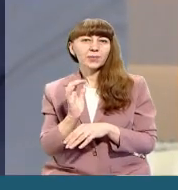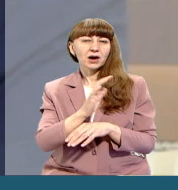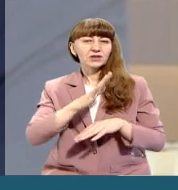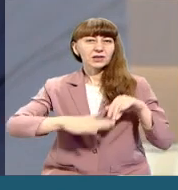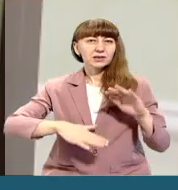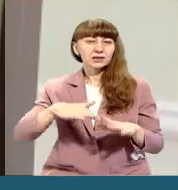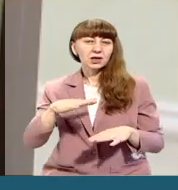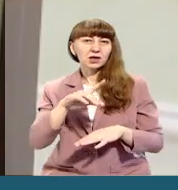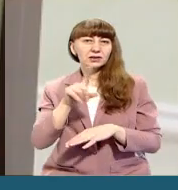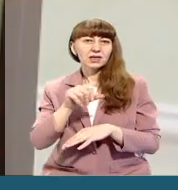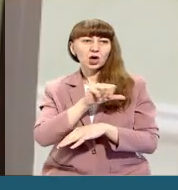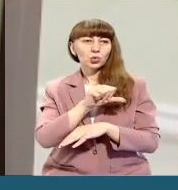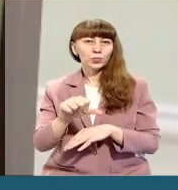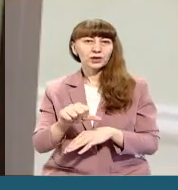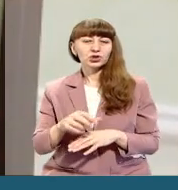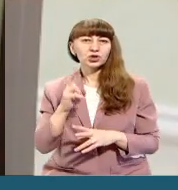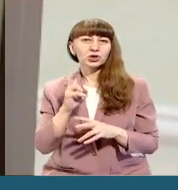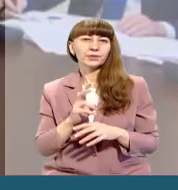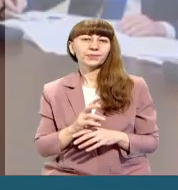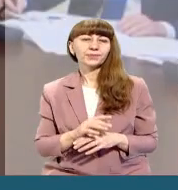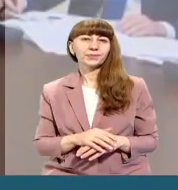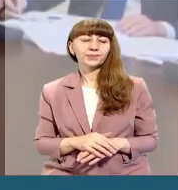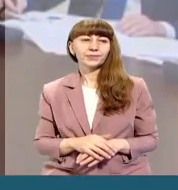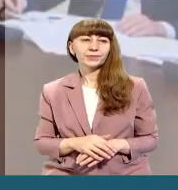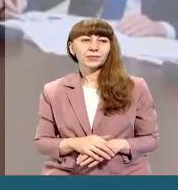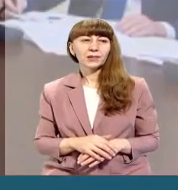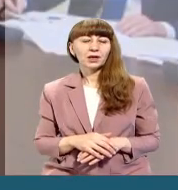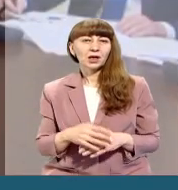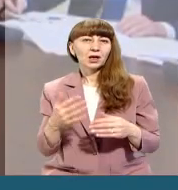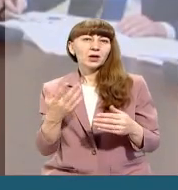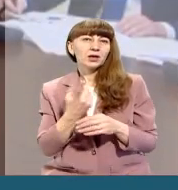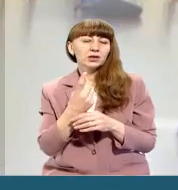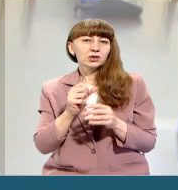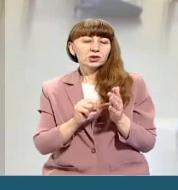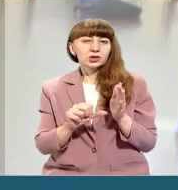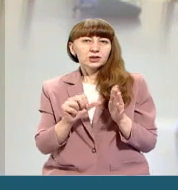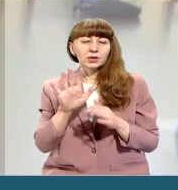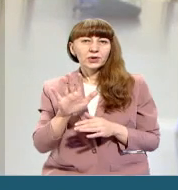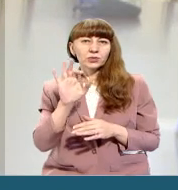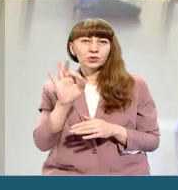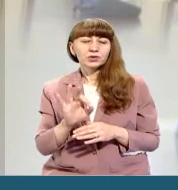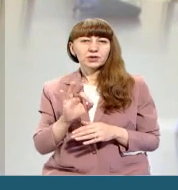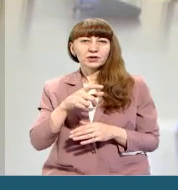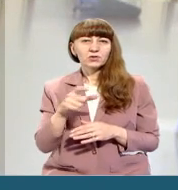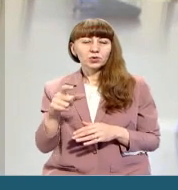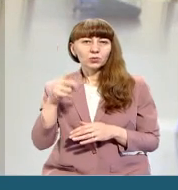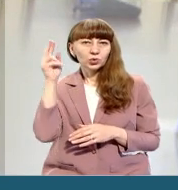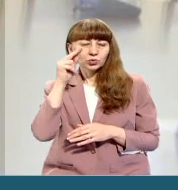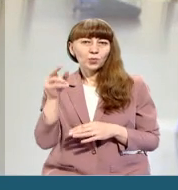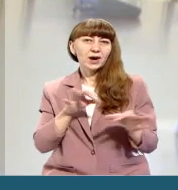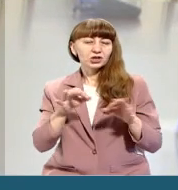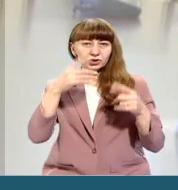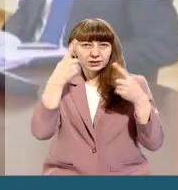стажировки ведущие и производственные центры мира при этом 65% стипендиатов пройдут обучение по